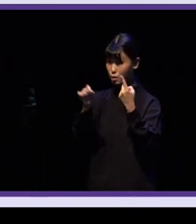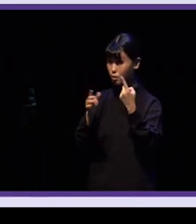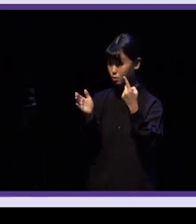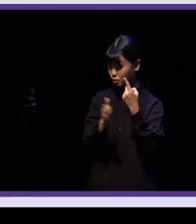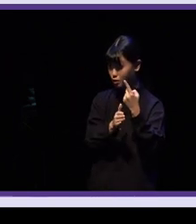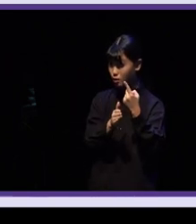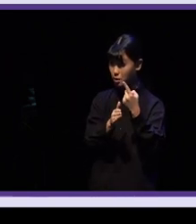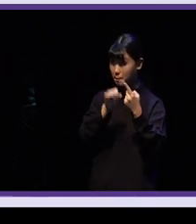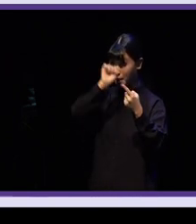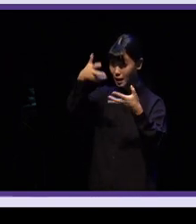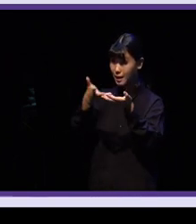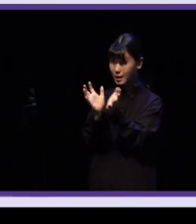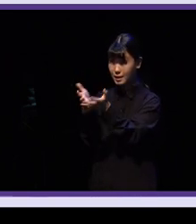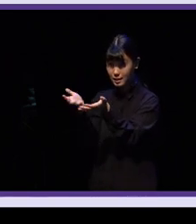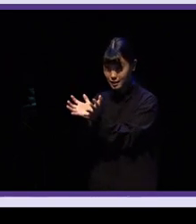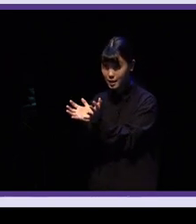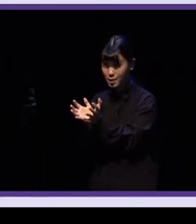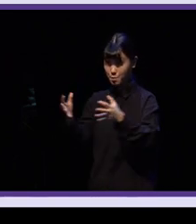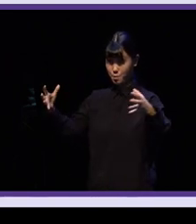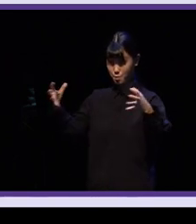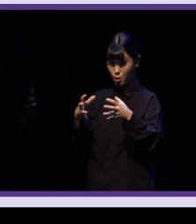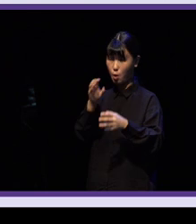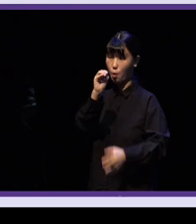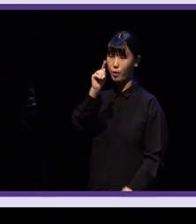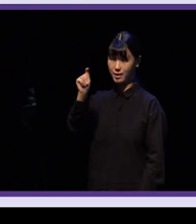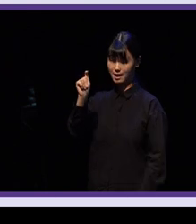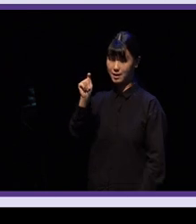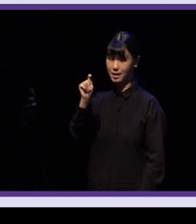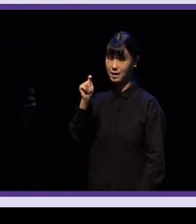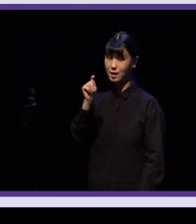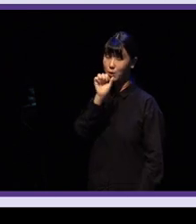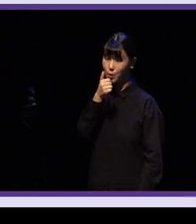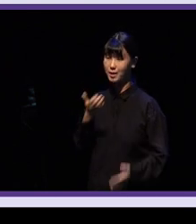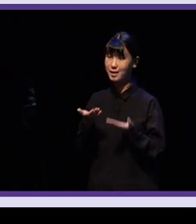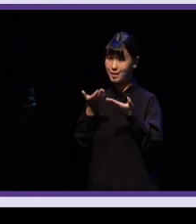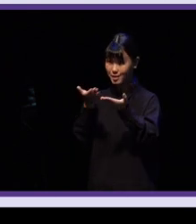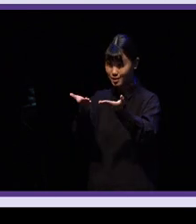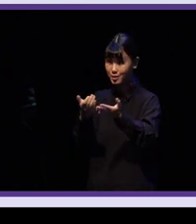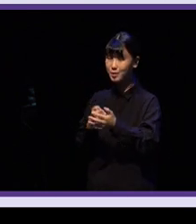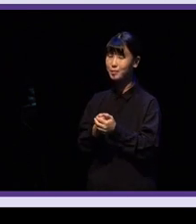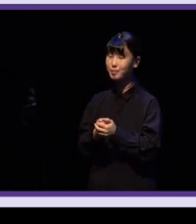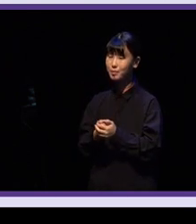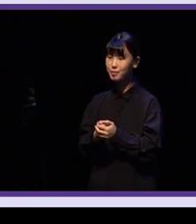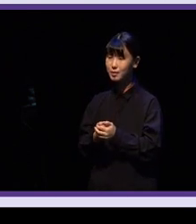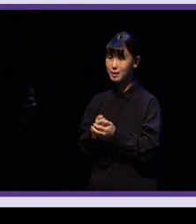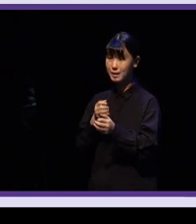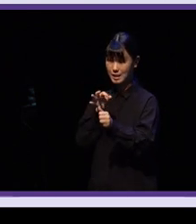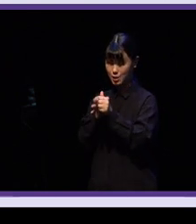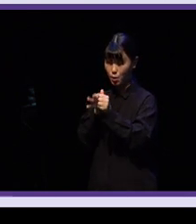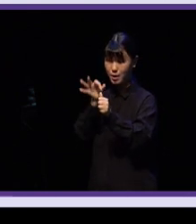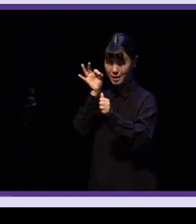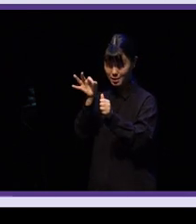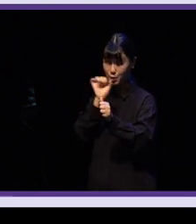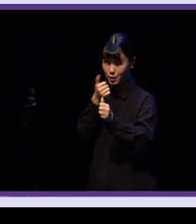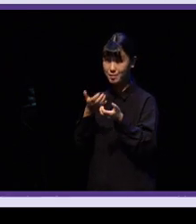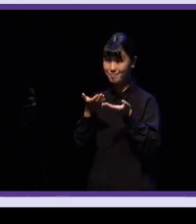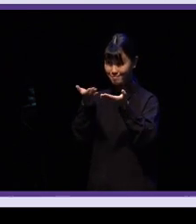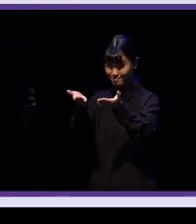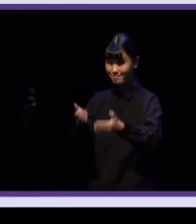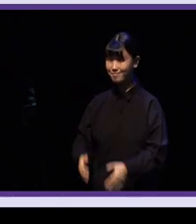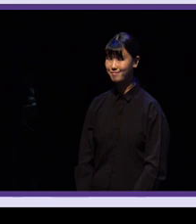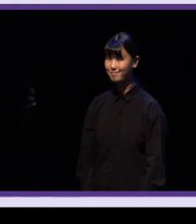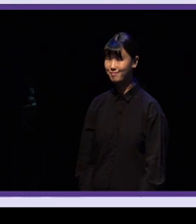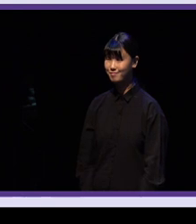선정단체에 대한 오리엔테이션이 진행이 되고요 그 다음에 지원금 교부가 같이 진행될 예정입니다 그리고 아까 말씀드렸던